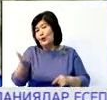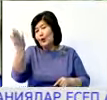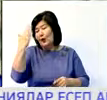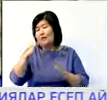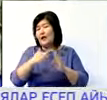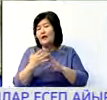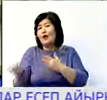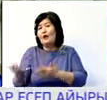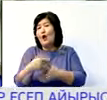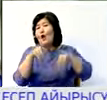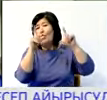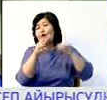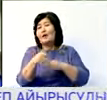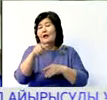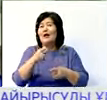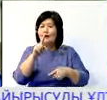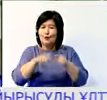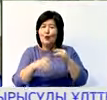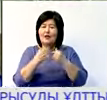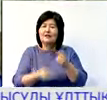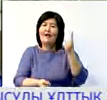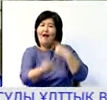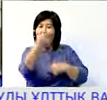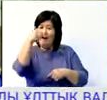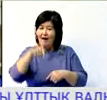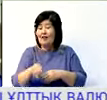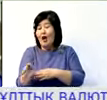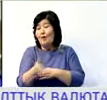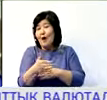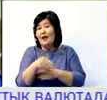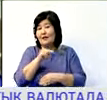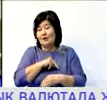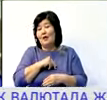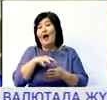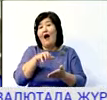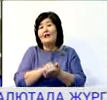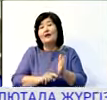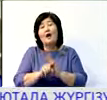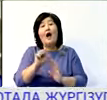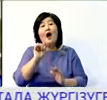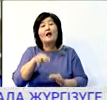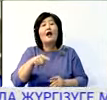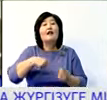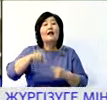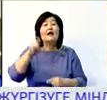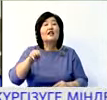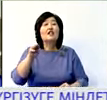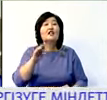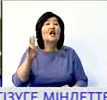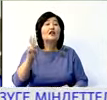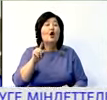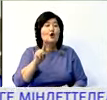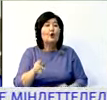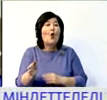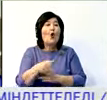елден үдере көшкен балықшылар туған жерге қайта оралып, ата кәсіп балық шаруашылығымен айналыса бастады. Ал аралдық кәсіпкер Жансерік Нысанбаев